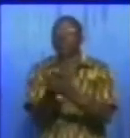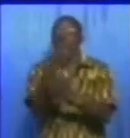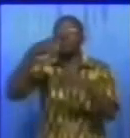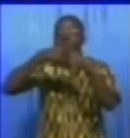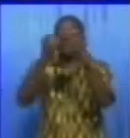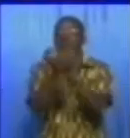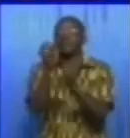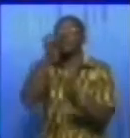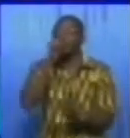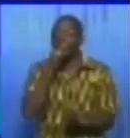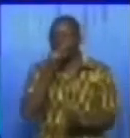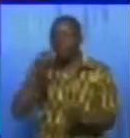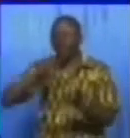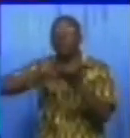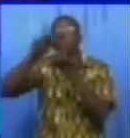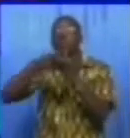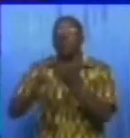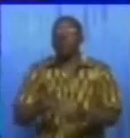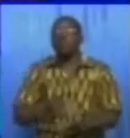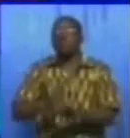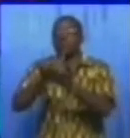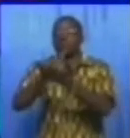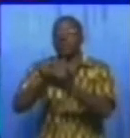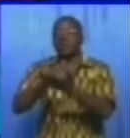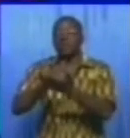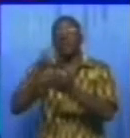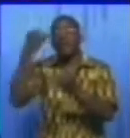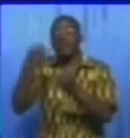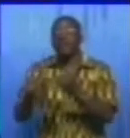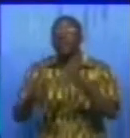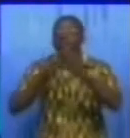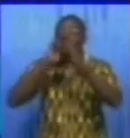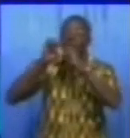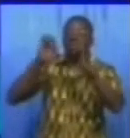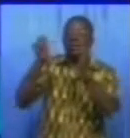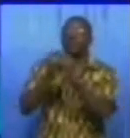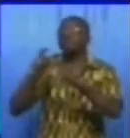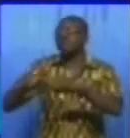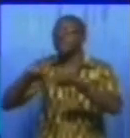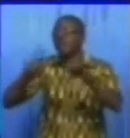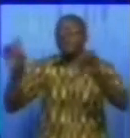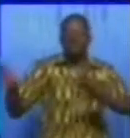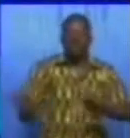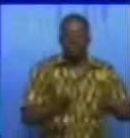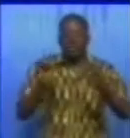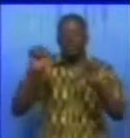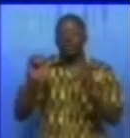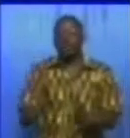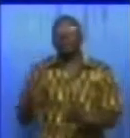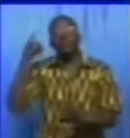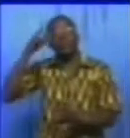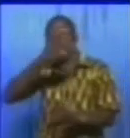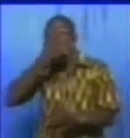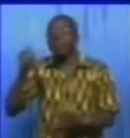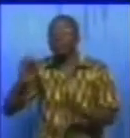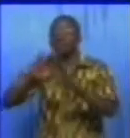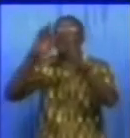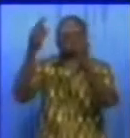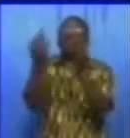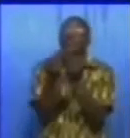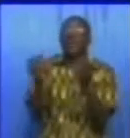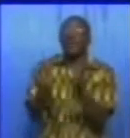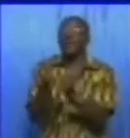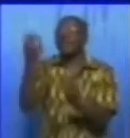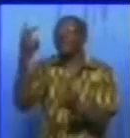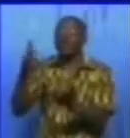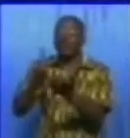privé et un programme de soutien. À terme, ces échanges avec les différents acteurs leur permettront de mieux se familiariser avec les deux